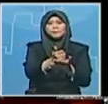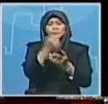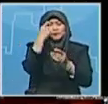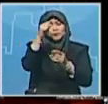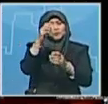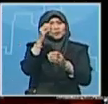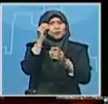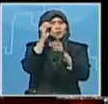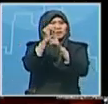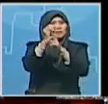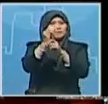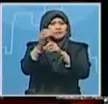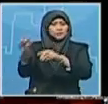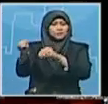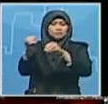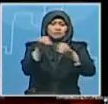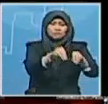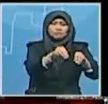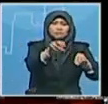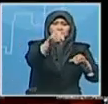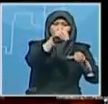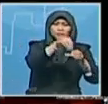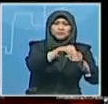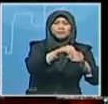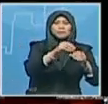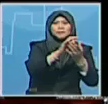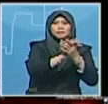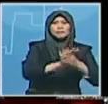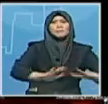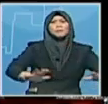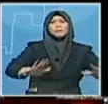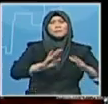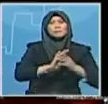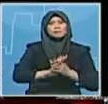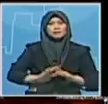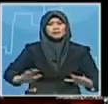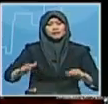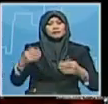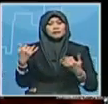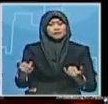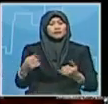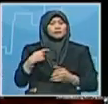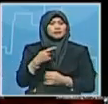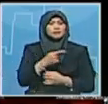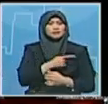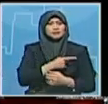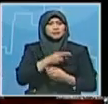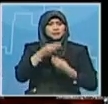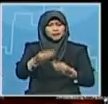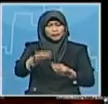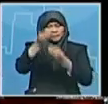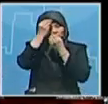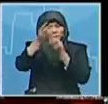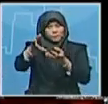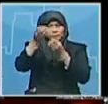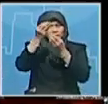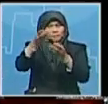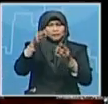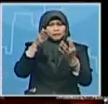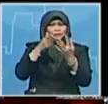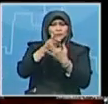tujuan pergerakan menyelamat. Yang ketiga ialah untuk kita salurkan maklumat melalui Twitter